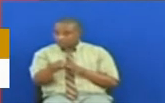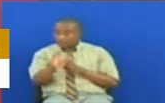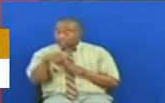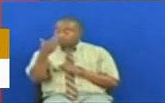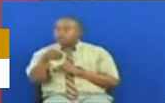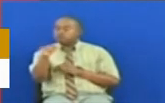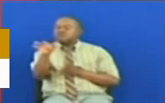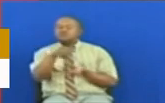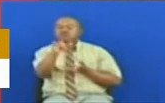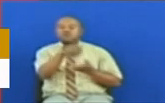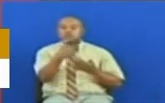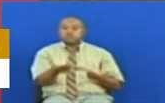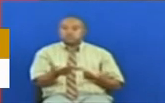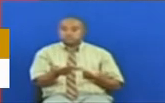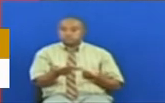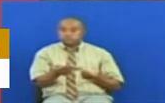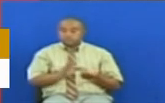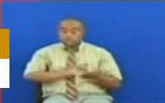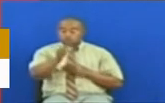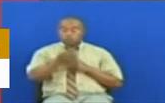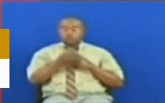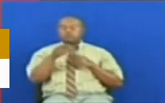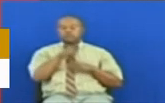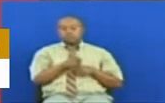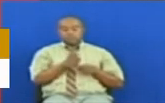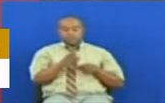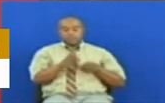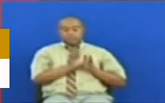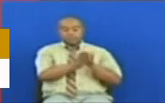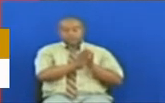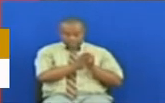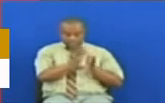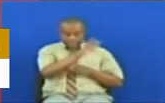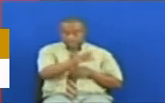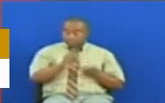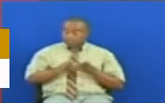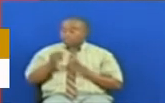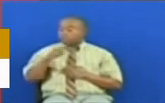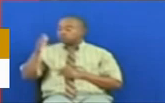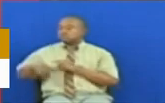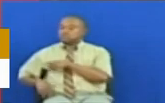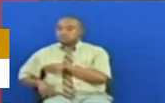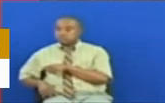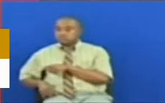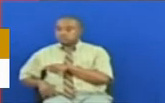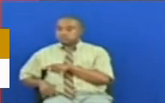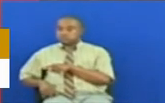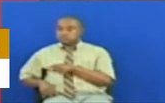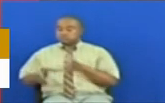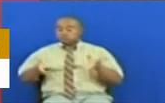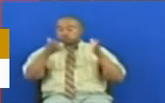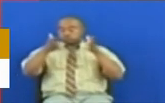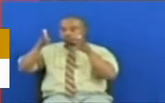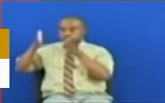kuvua warudi katika either bandari ya Dar es Salaam au bandari ya Zanzibar, washushe by catch,